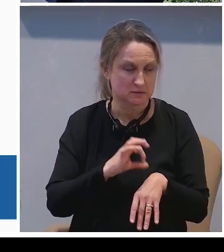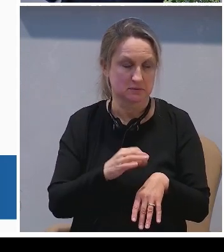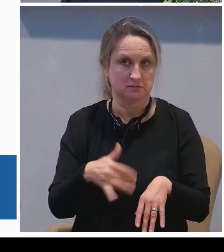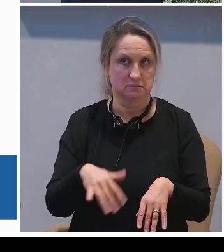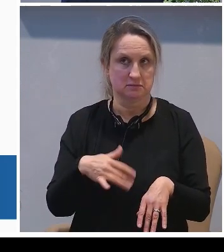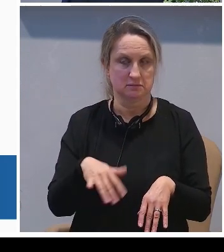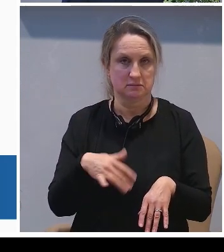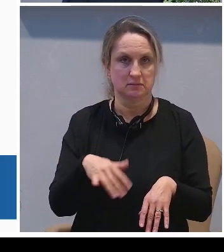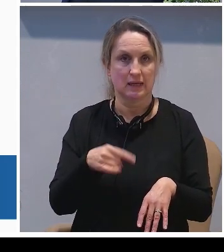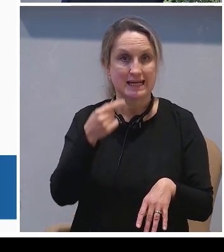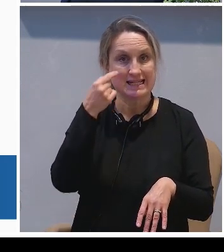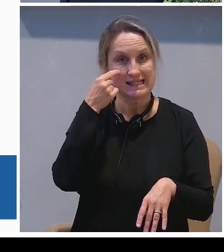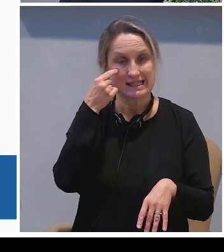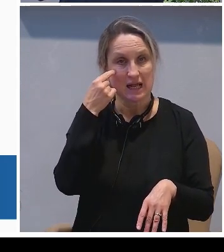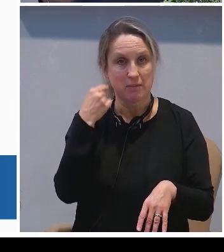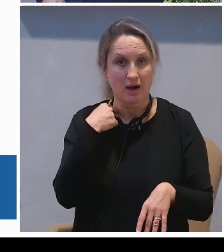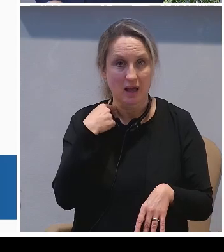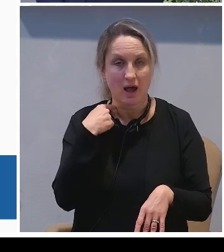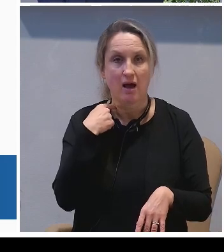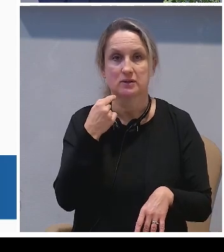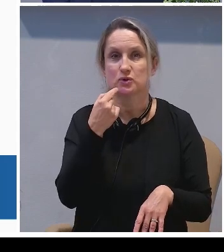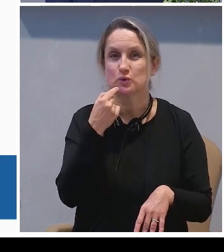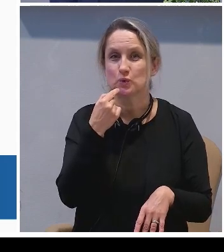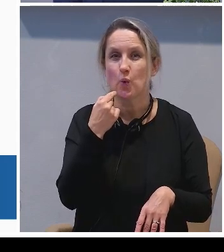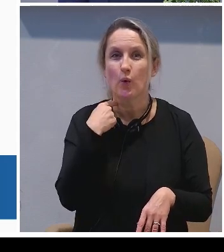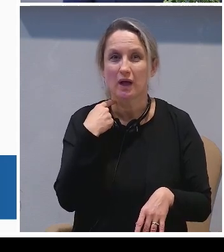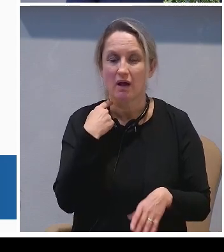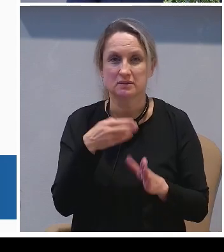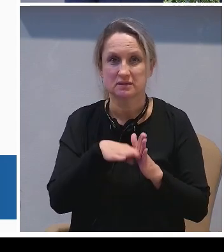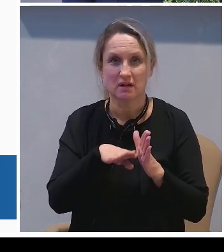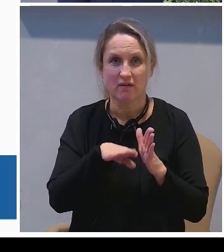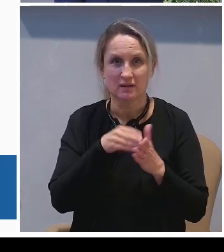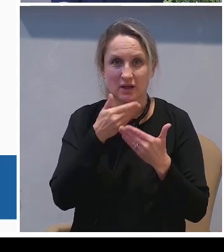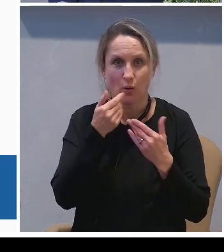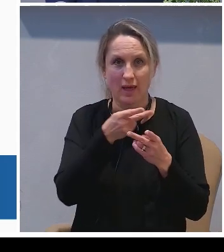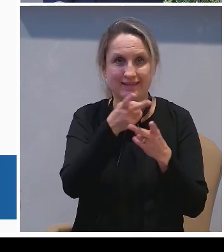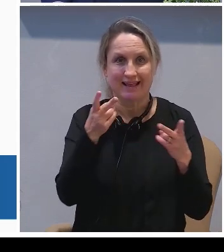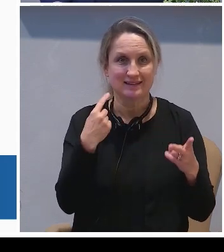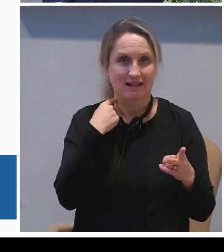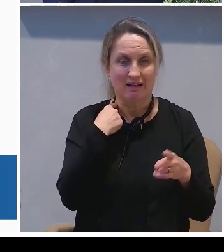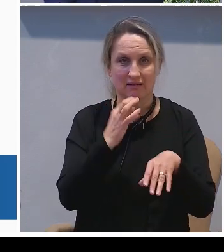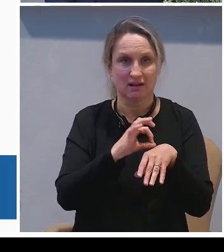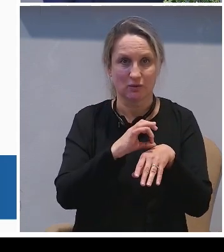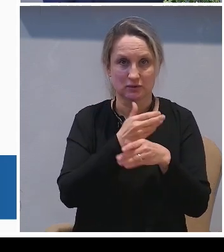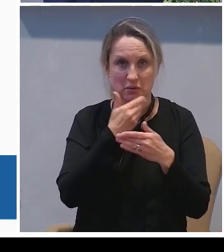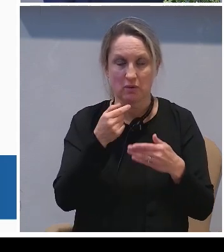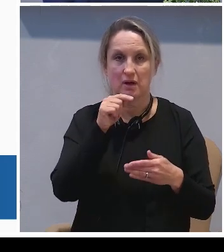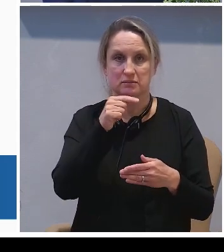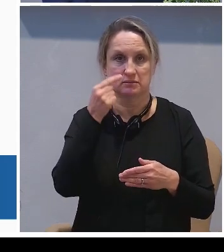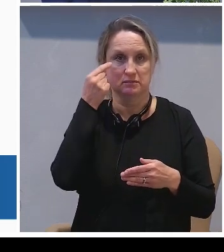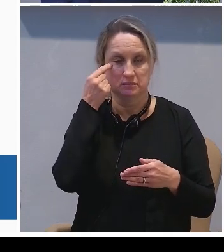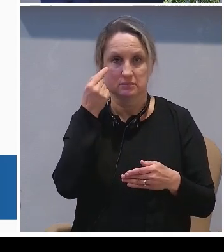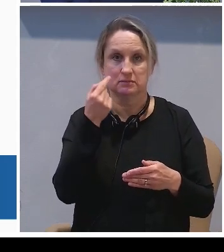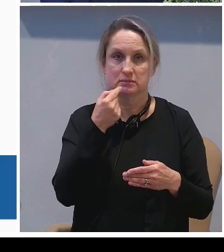tegelikult on haaratud In silmalihased ja this muscle suulihased, disease, mida tavaliselt ei the ole teiste eye and lihashaiguste mouth korral ja muscles are just